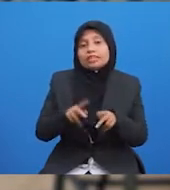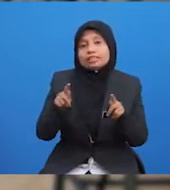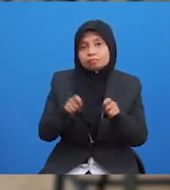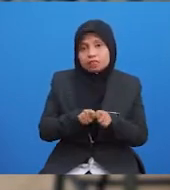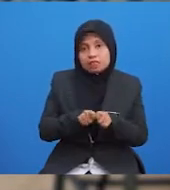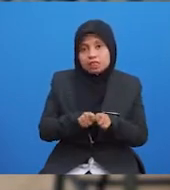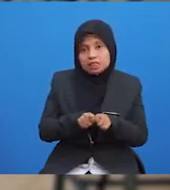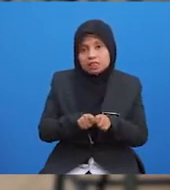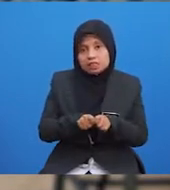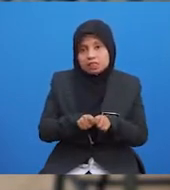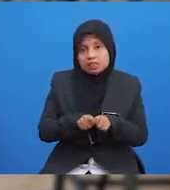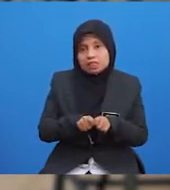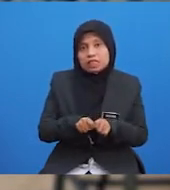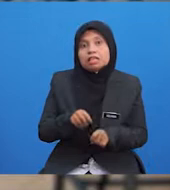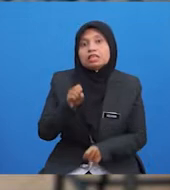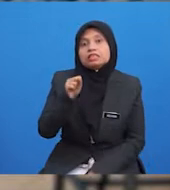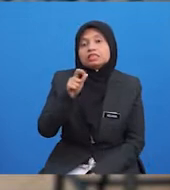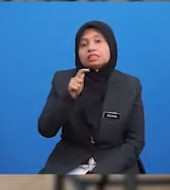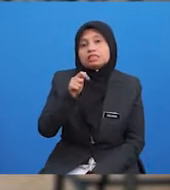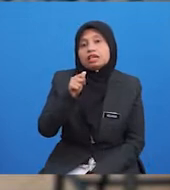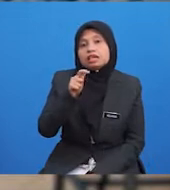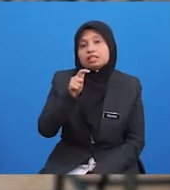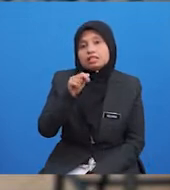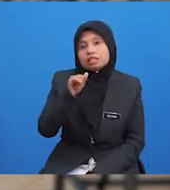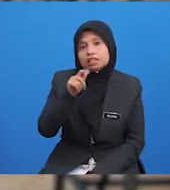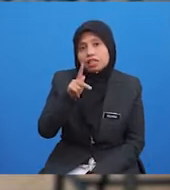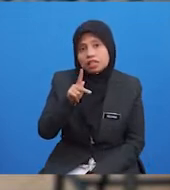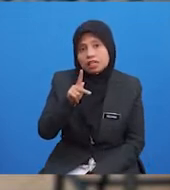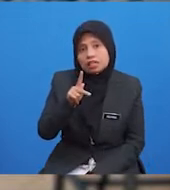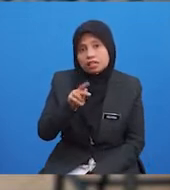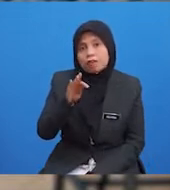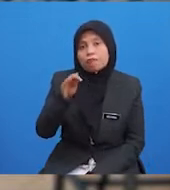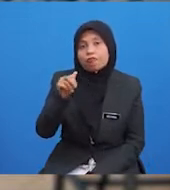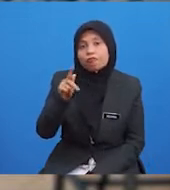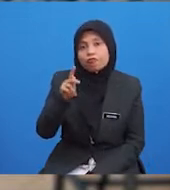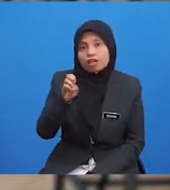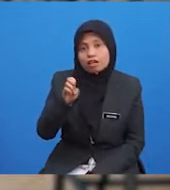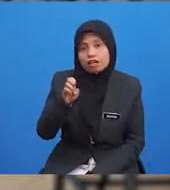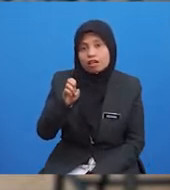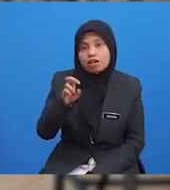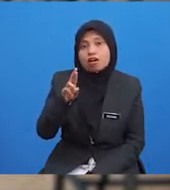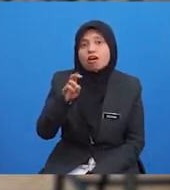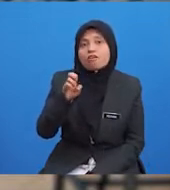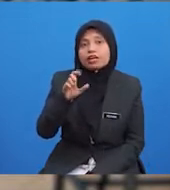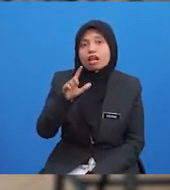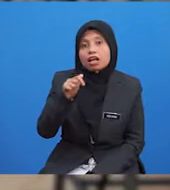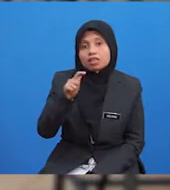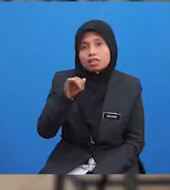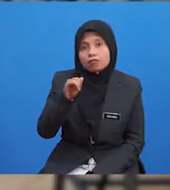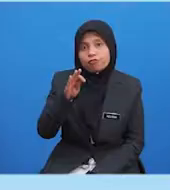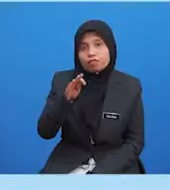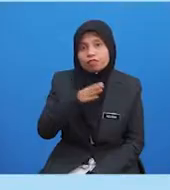seperti static, fixed, relative dan